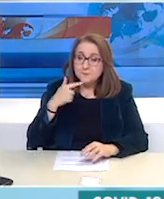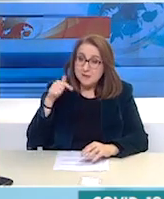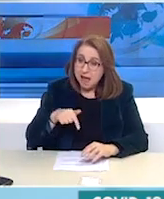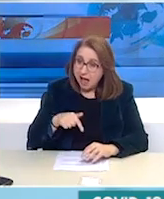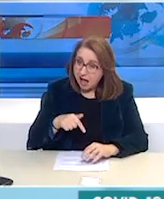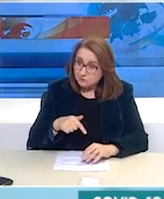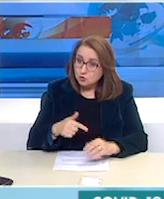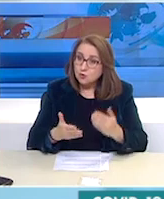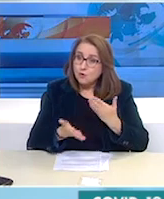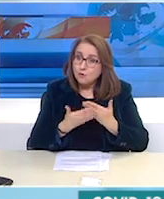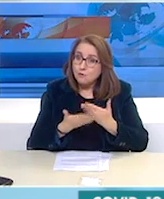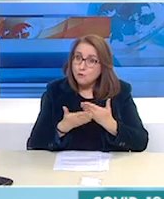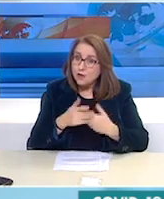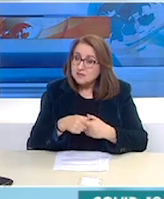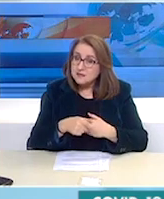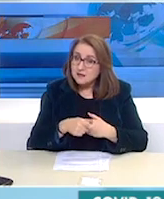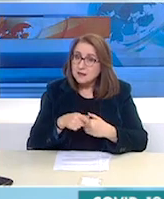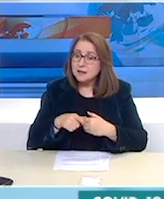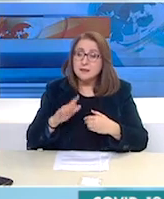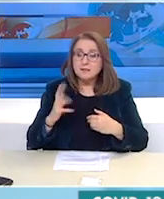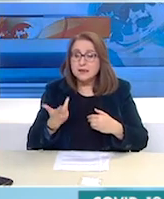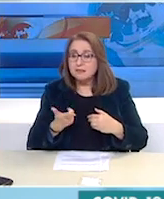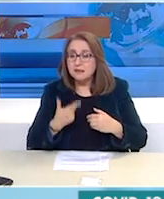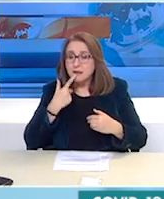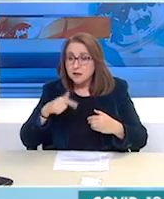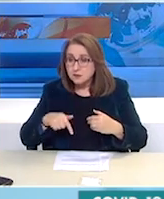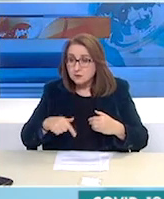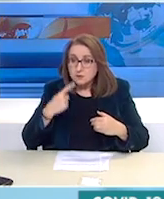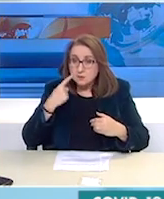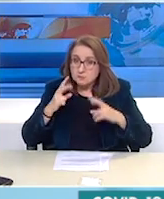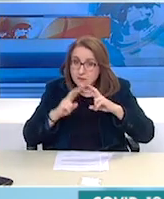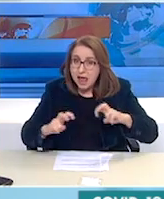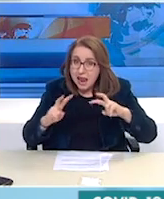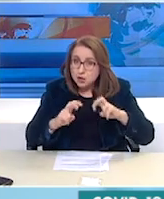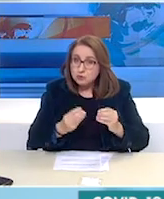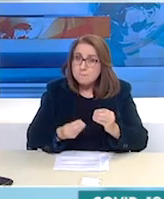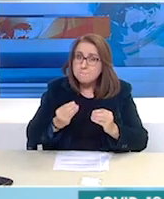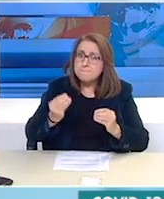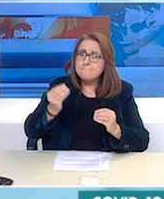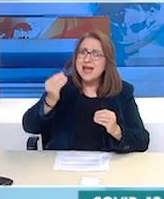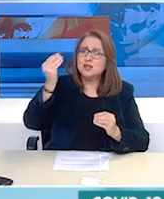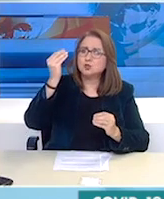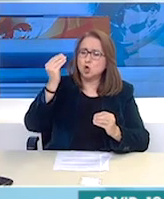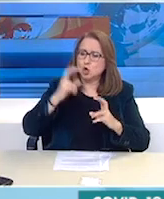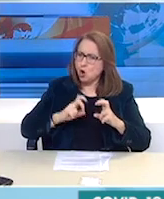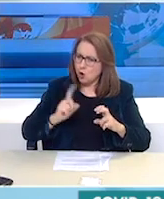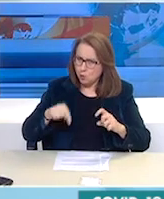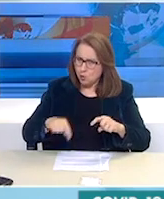και σε αυτό, στο να υπάρχει και επάρκεια και να αναπτύσσεται σταδιακά και περισσότερη επάρκεια εργαστηριακού ελέγχου. Όχι μόνο στην Ελλάδα, και σε παγκόσμιο